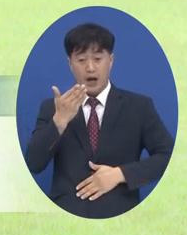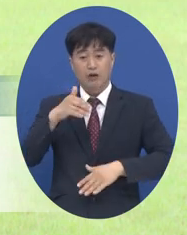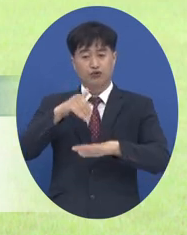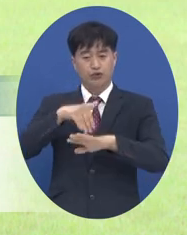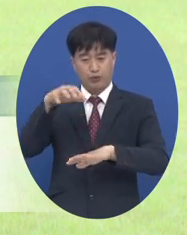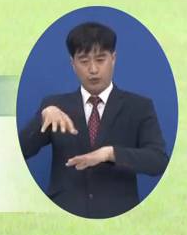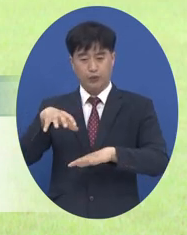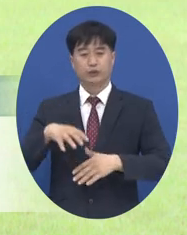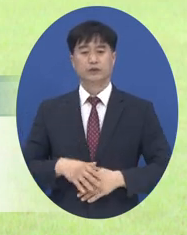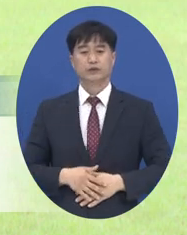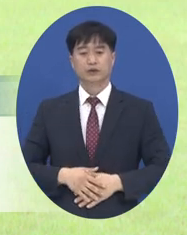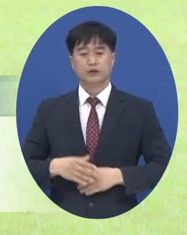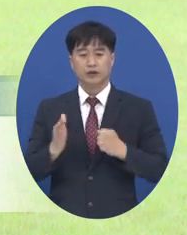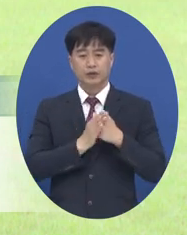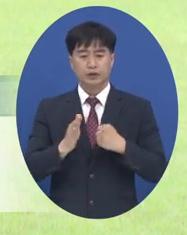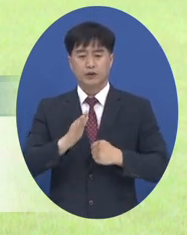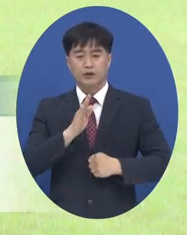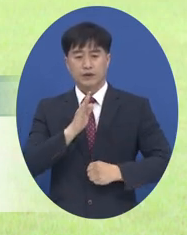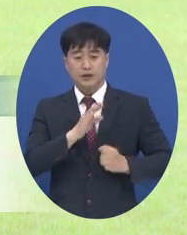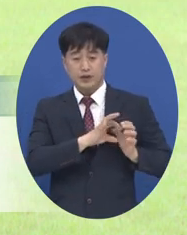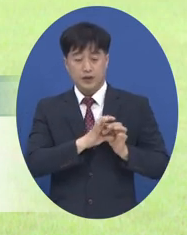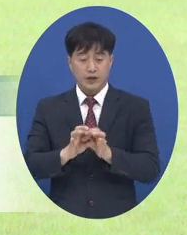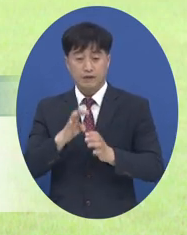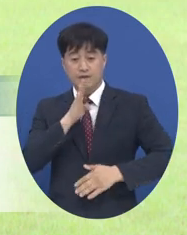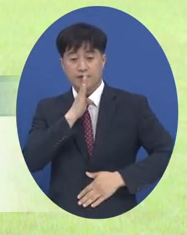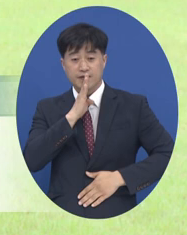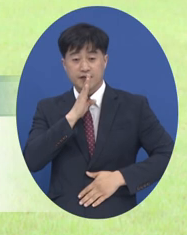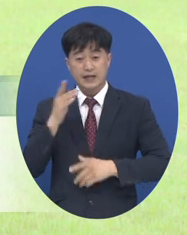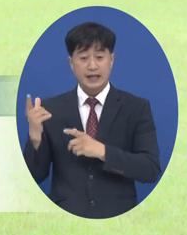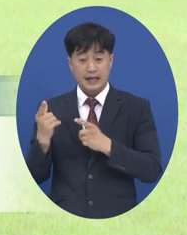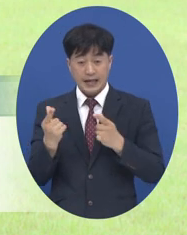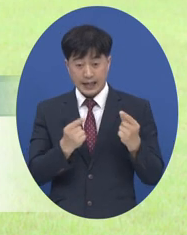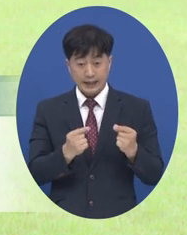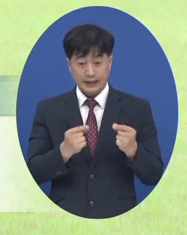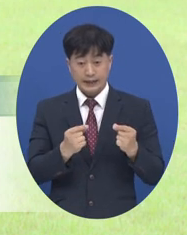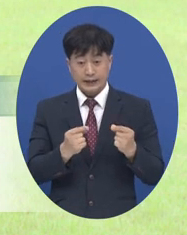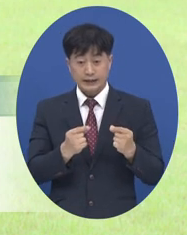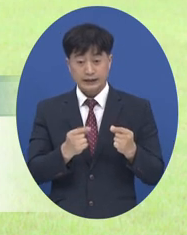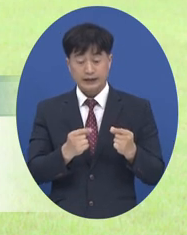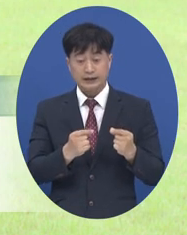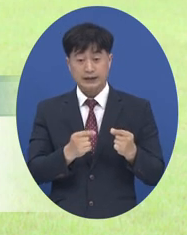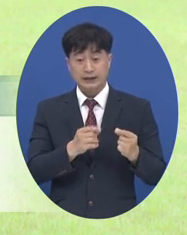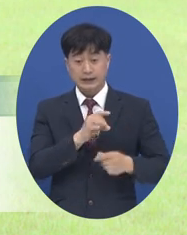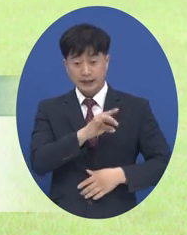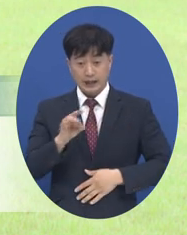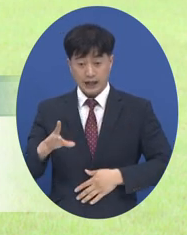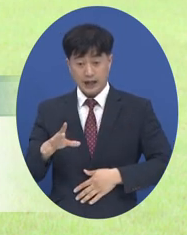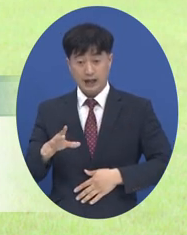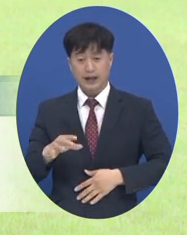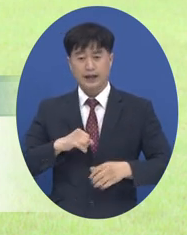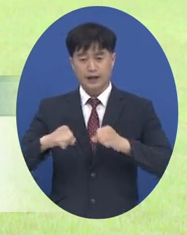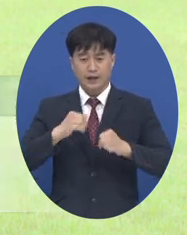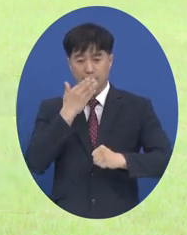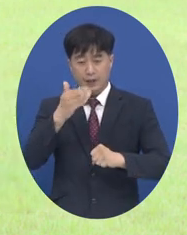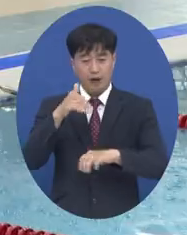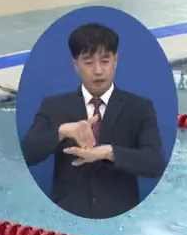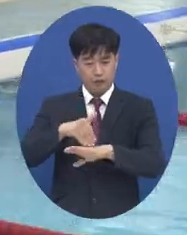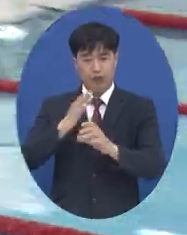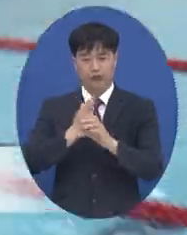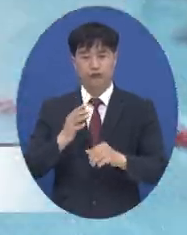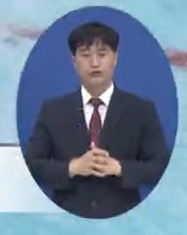멀티적인 훈련장이라고 볼수 있습니다. 그래서 계속 그 실전적인 그 유형별로 실전에 대응할 수 있도록 계속